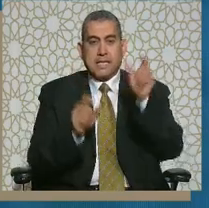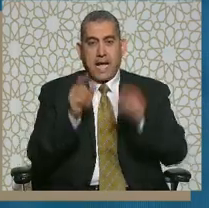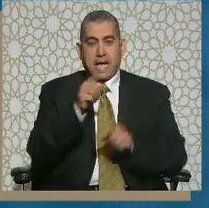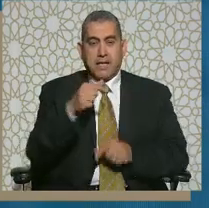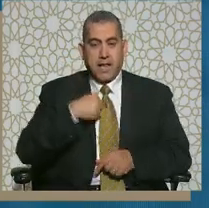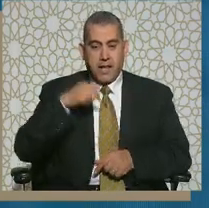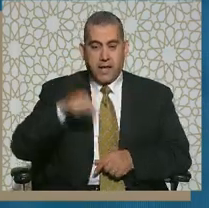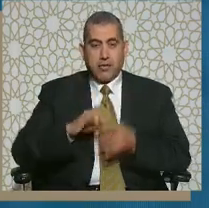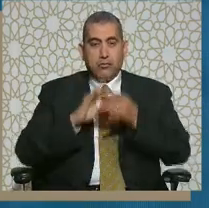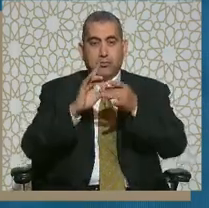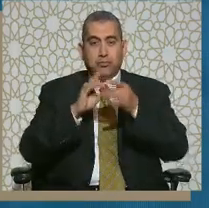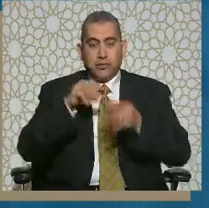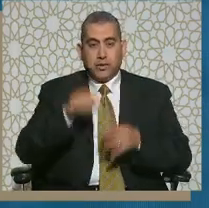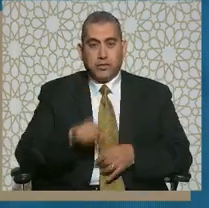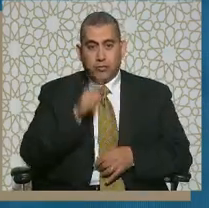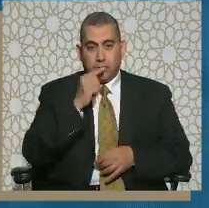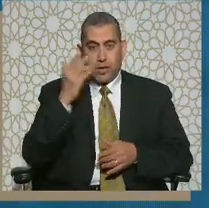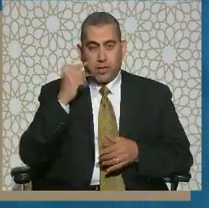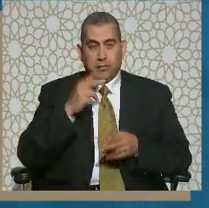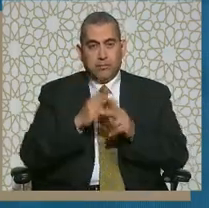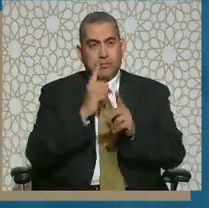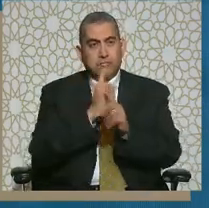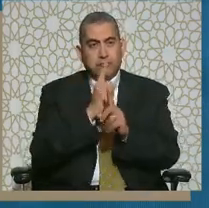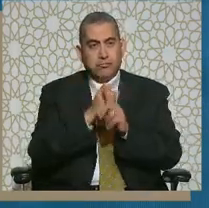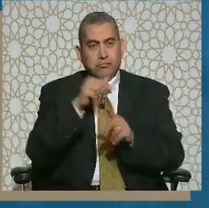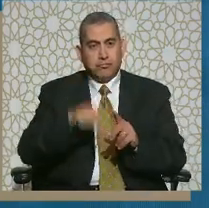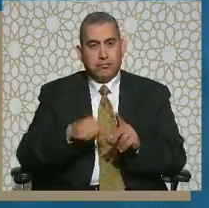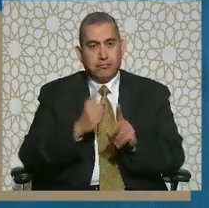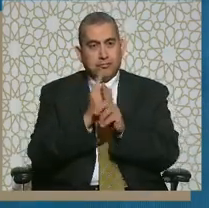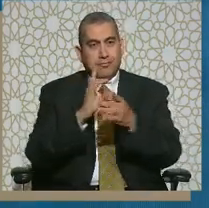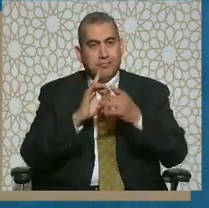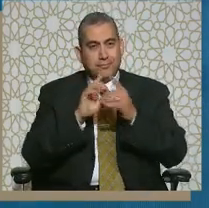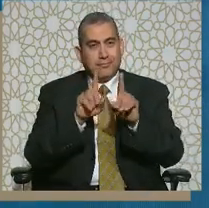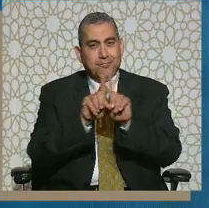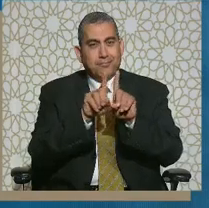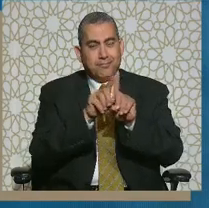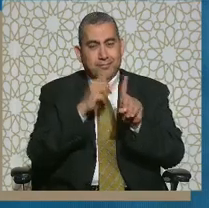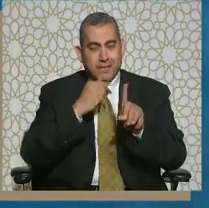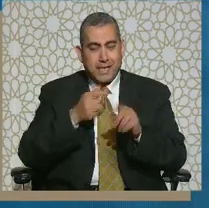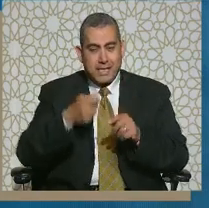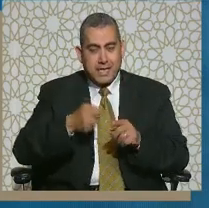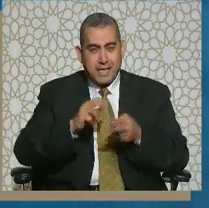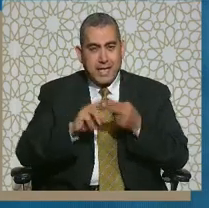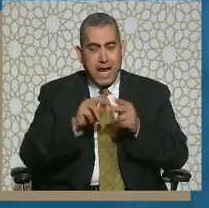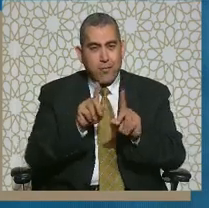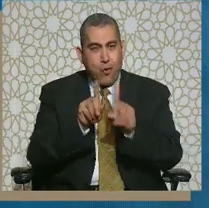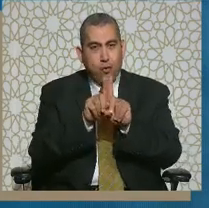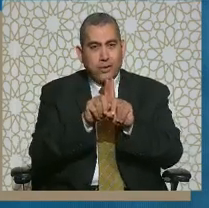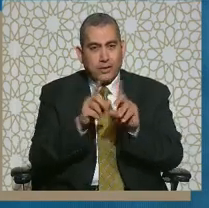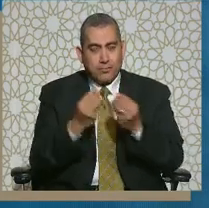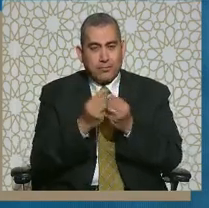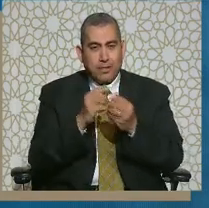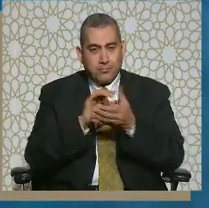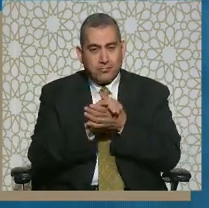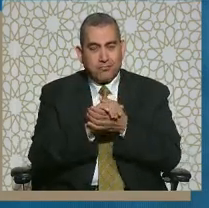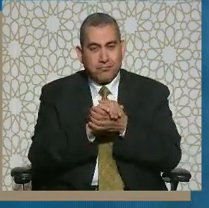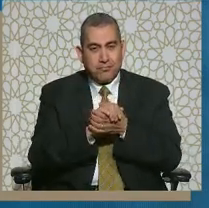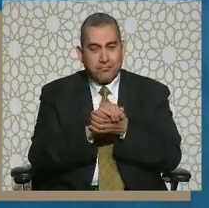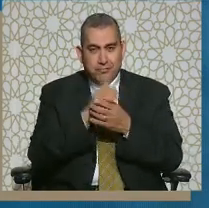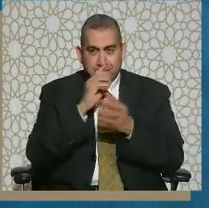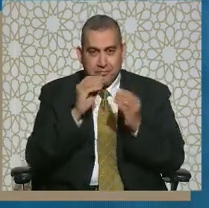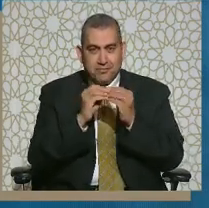النهارده اتكلمنا زي ما انتم انستونا النهارده كده بسلام الانس سلام الانس ده بيخلي الواحد